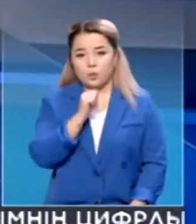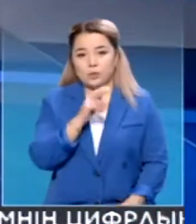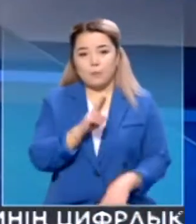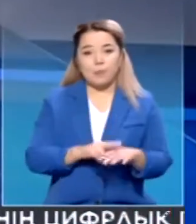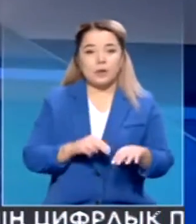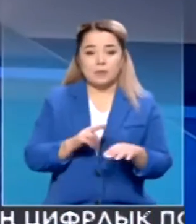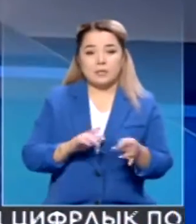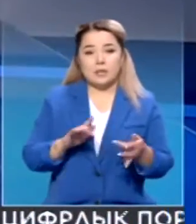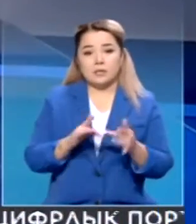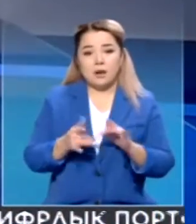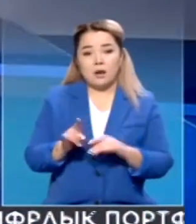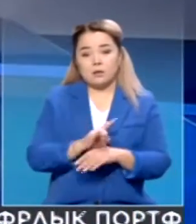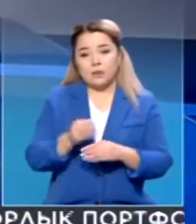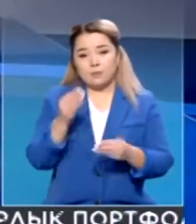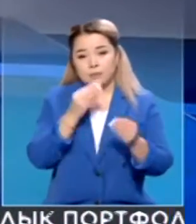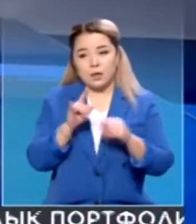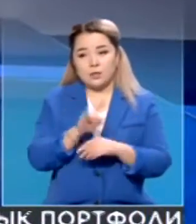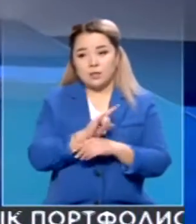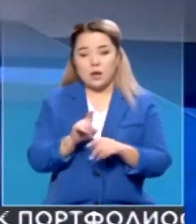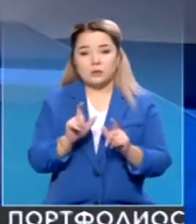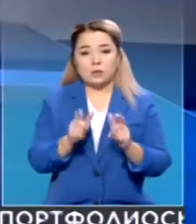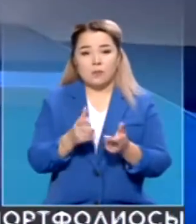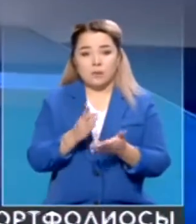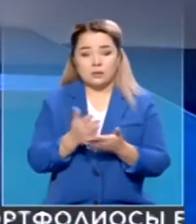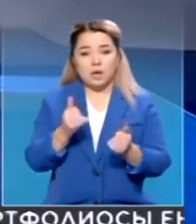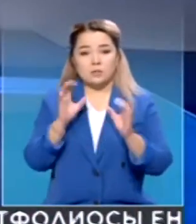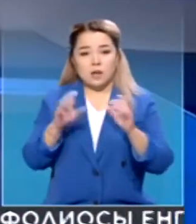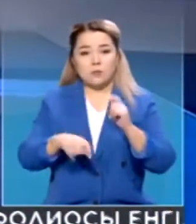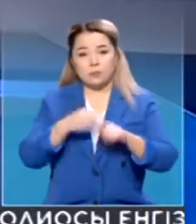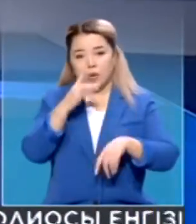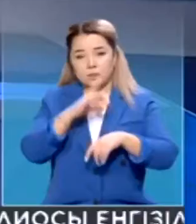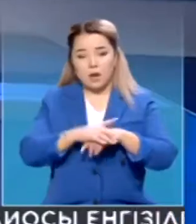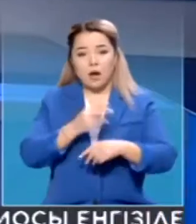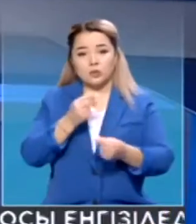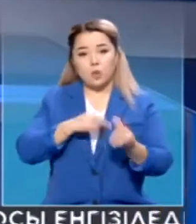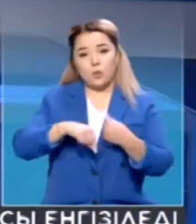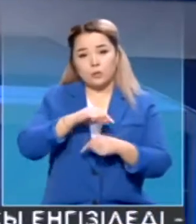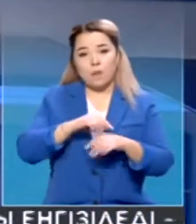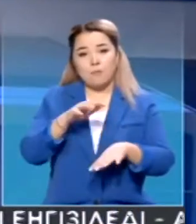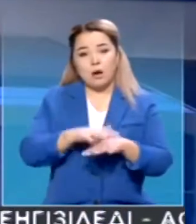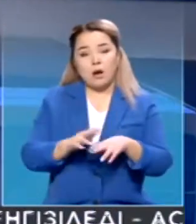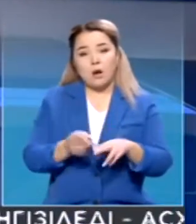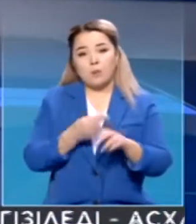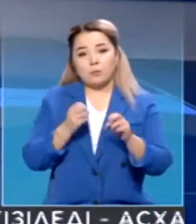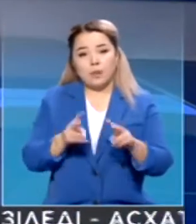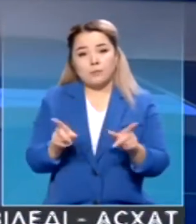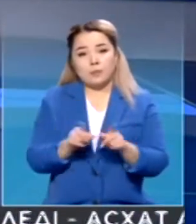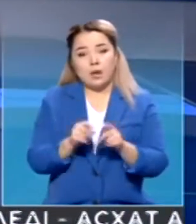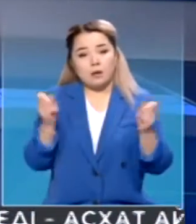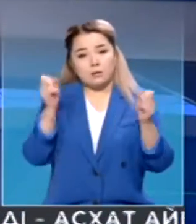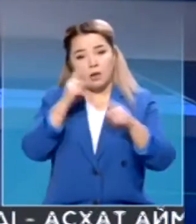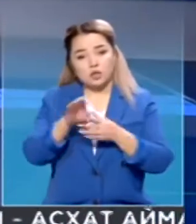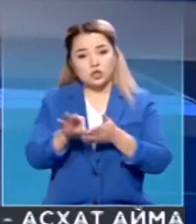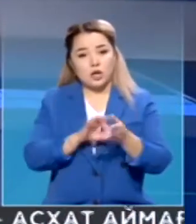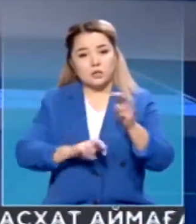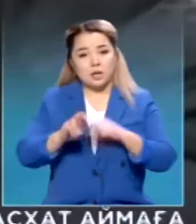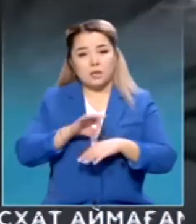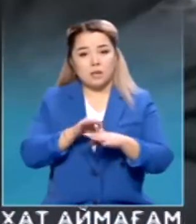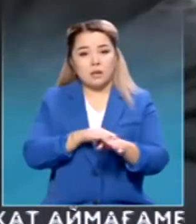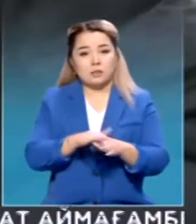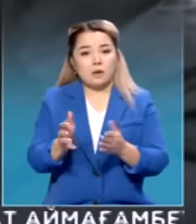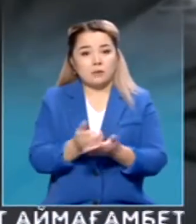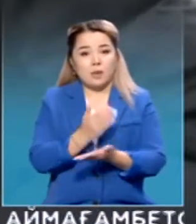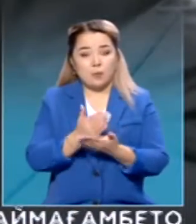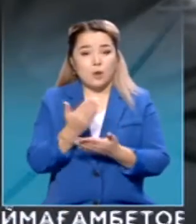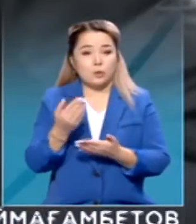Қостанай полициясы интернет алаяқтардың жолын кесті. Олар заңсыз қаржы қозғалысын банктың қауіпсіздік қызметімен бірлесіп анықтап жедел әрекет еткен.